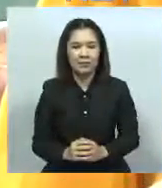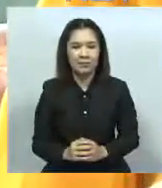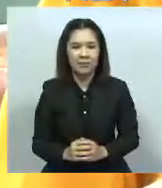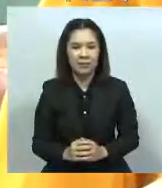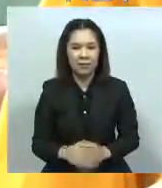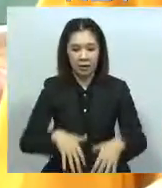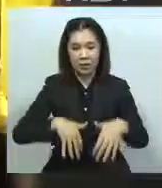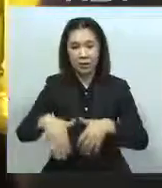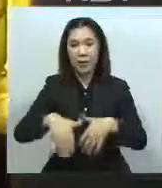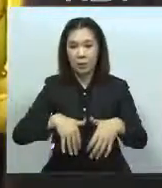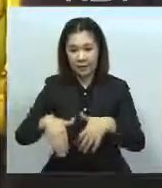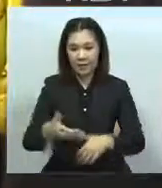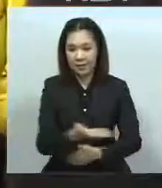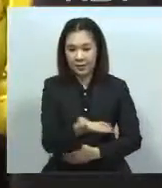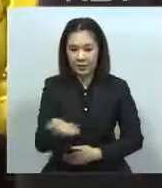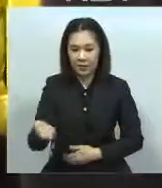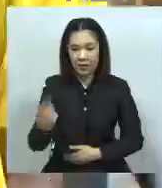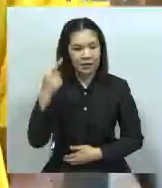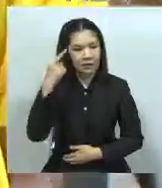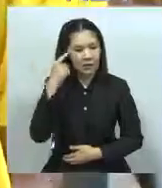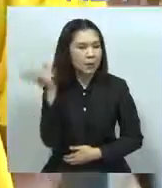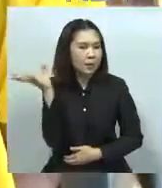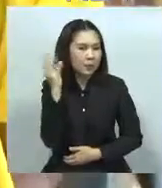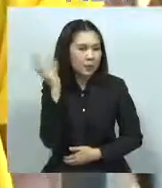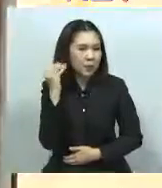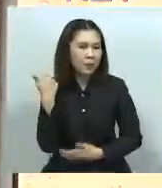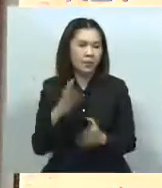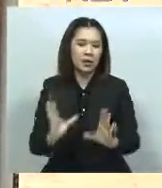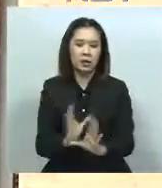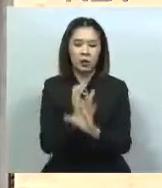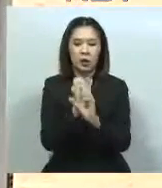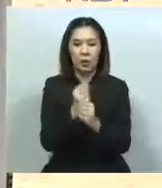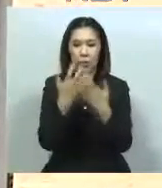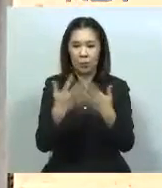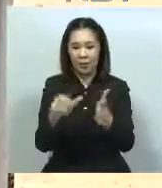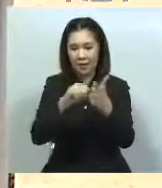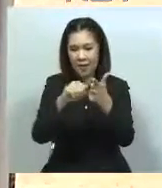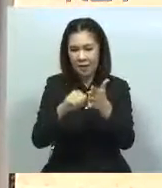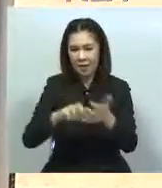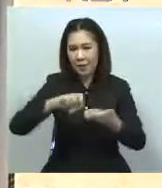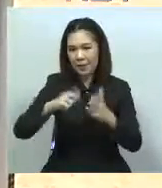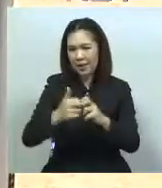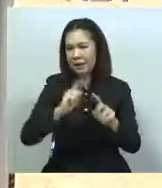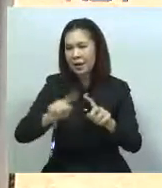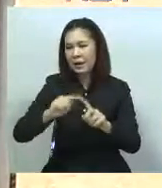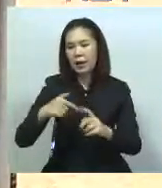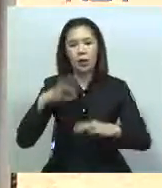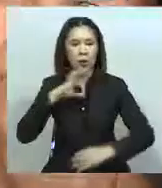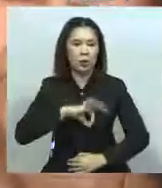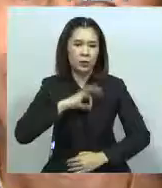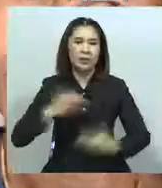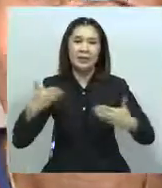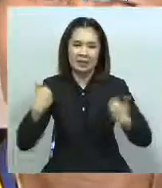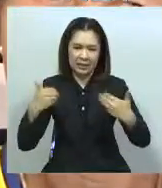ขณะที่ชาวบ้านเองนะคะหลังจากที่ได้ฟังข้อสรุปรวมถึงความคืบหน้าในการดำเนินการแก้ไขปัญหาต่างก็ดีใจและก็ขอบคุณหน่วยงานที่เกี่